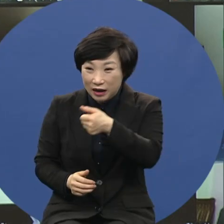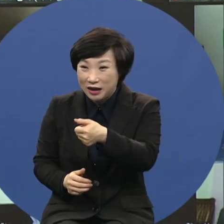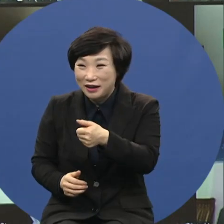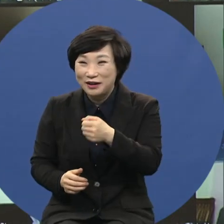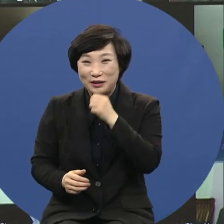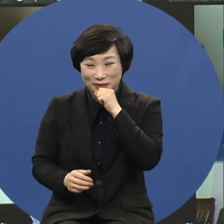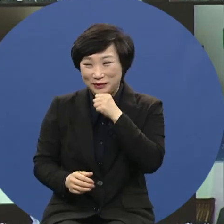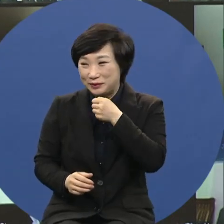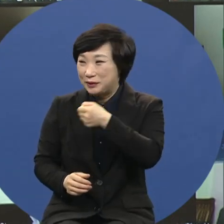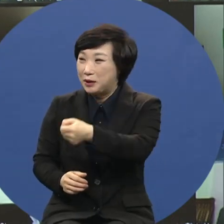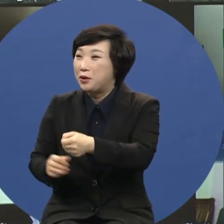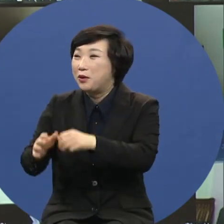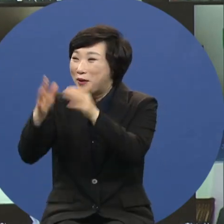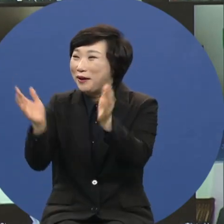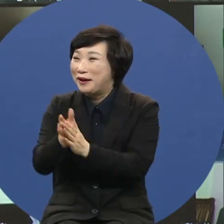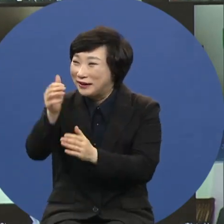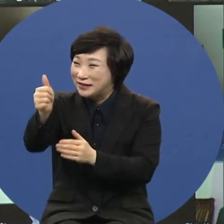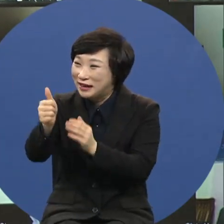회장님,